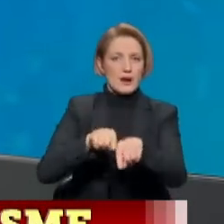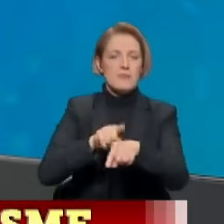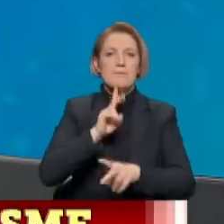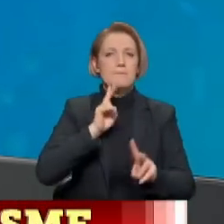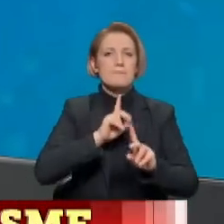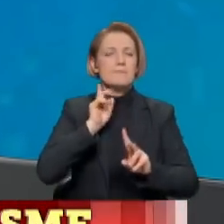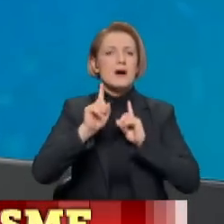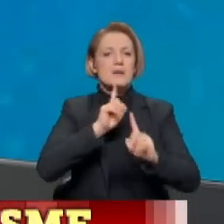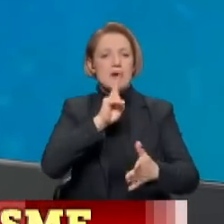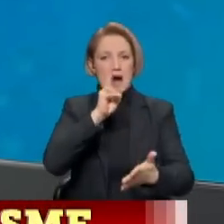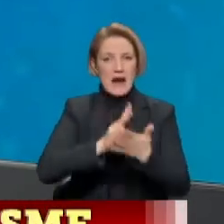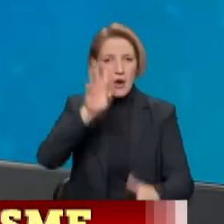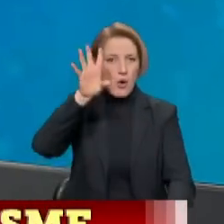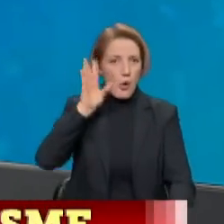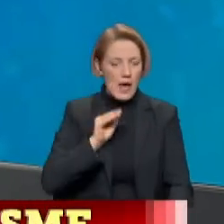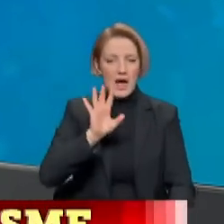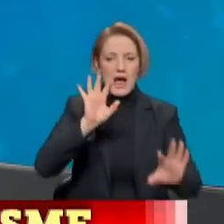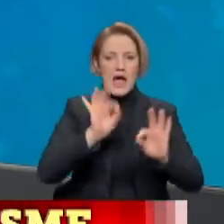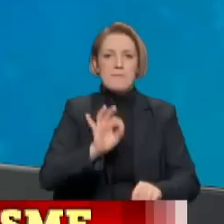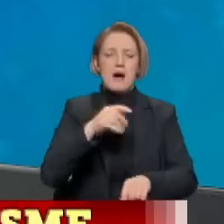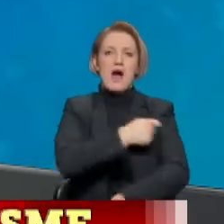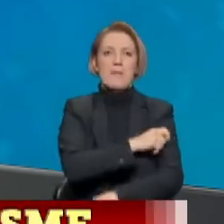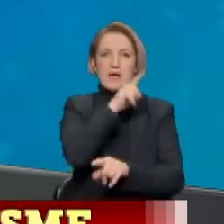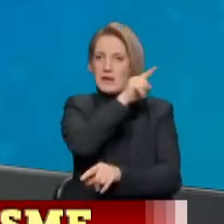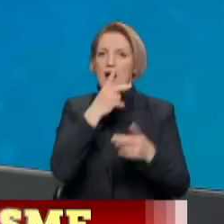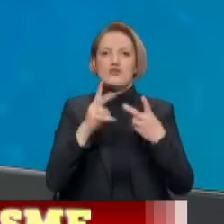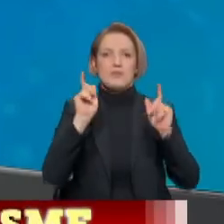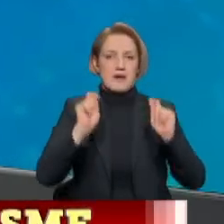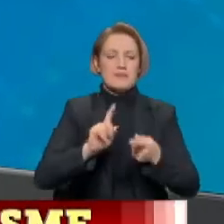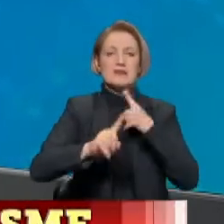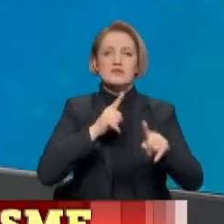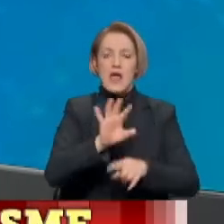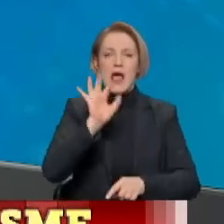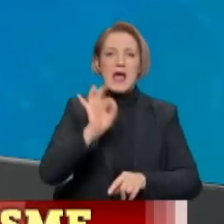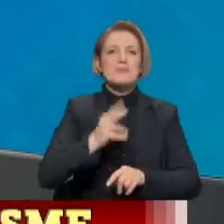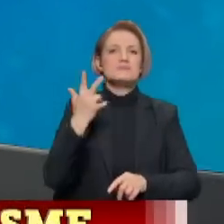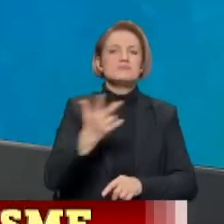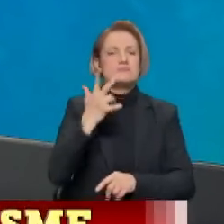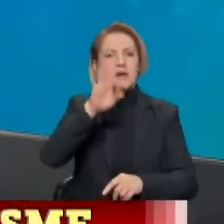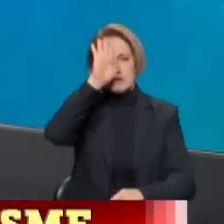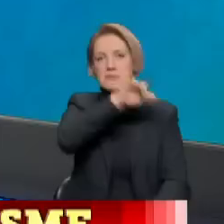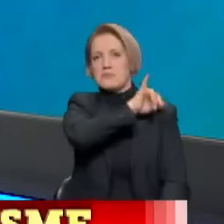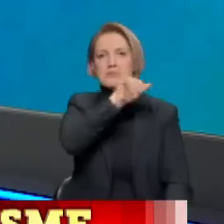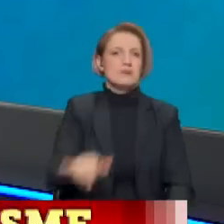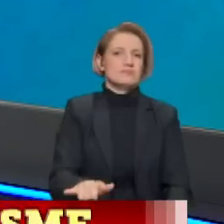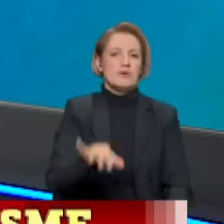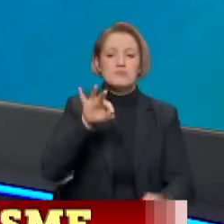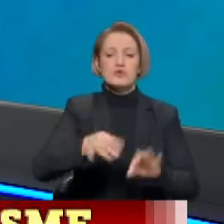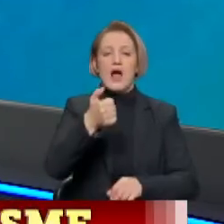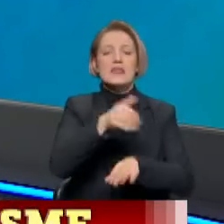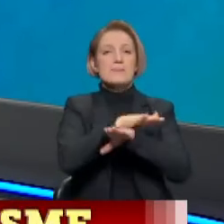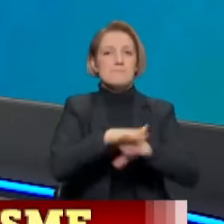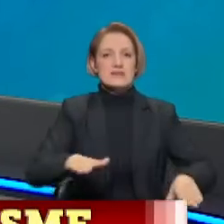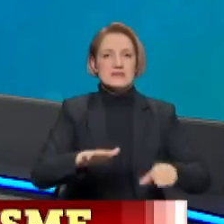Mahkeme kararını öğrendi. Hem Almanya'dan açıklama yaptı hem de hızla İstanbul'a geldi. Bugün Altılı